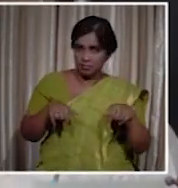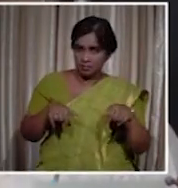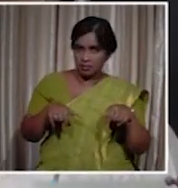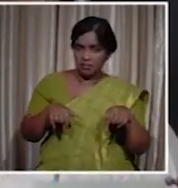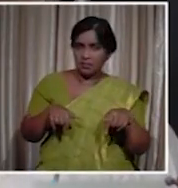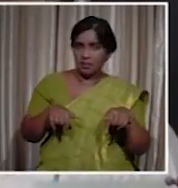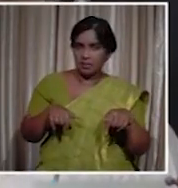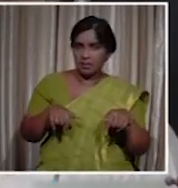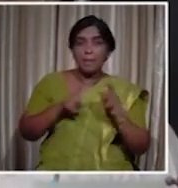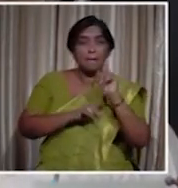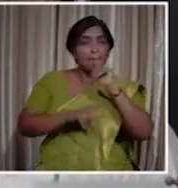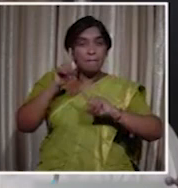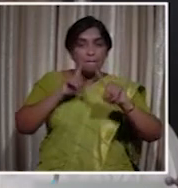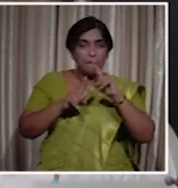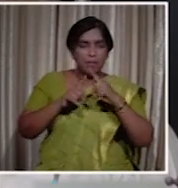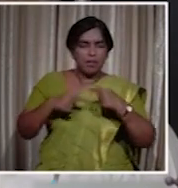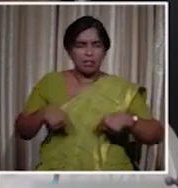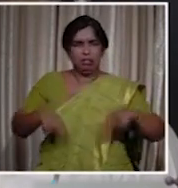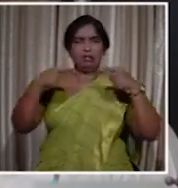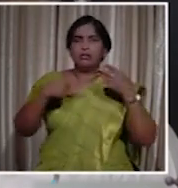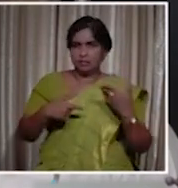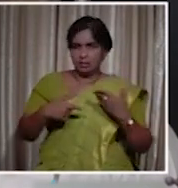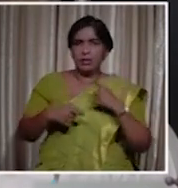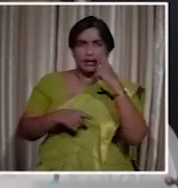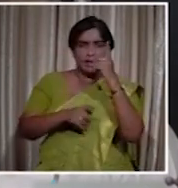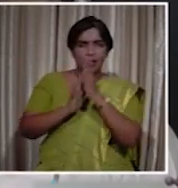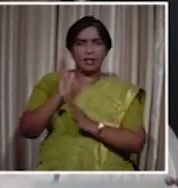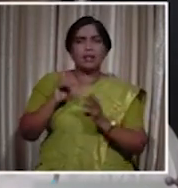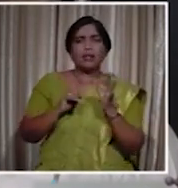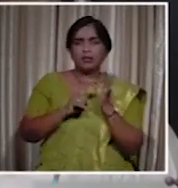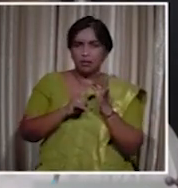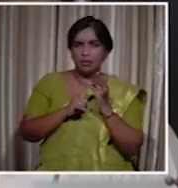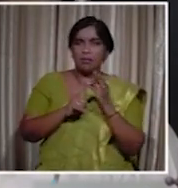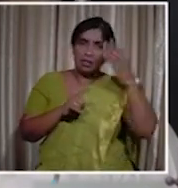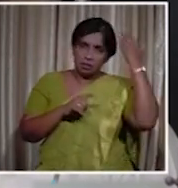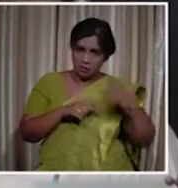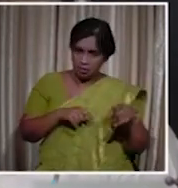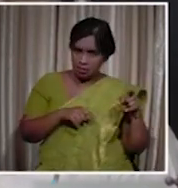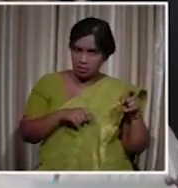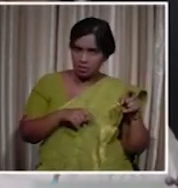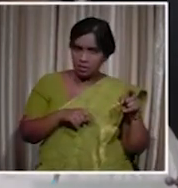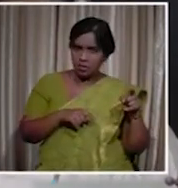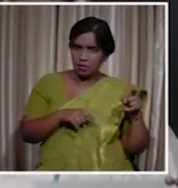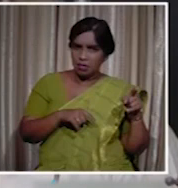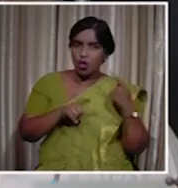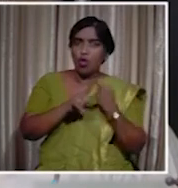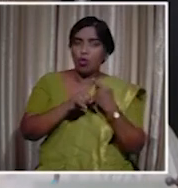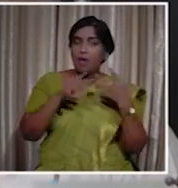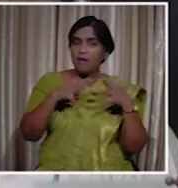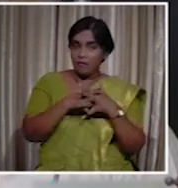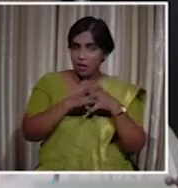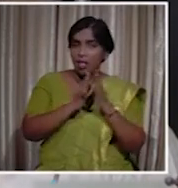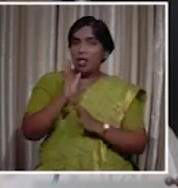අද මේ පාර්ලිමේන්තුවේ තර්ජනයක් වෙලා තියෙනවා. එක මන්ත්‍රීවරයෙක් මඩුමුවට පත් වෙලා තියෙනවා. අපේ කුමා වේල්ගම